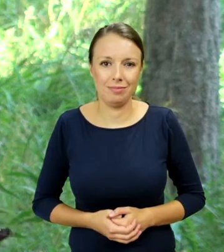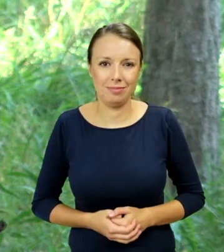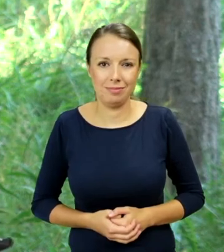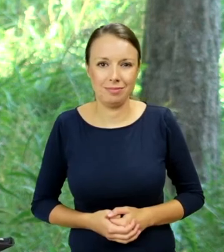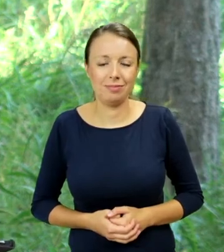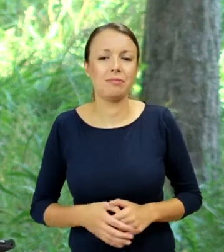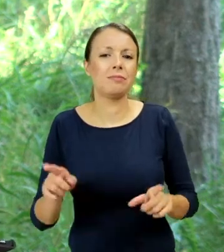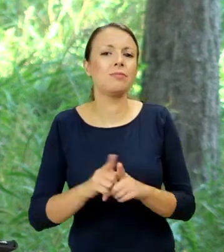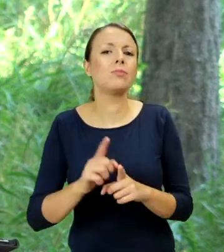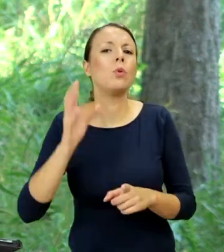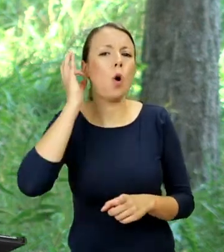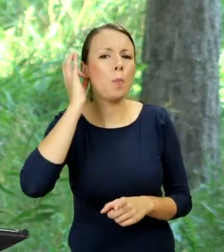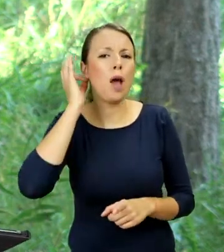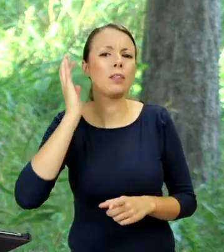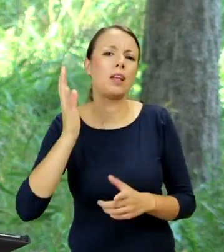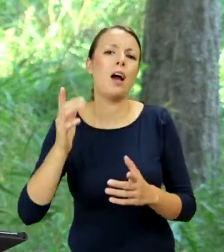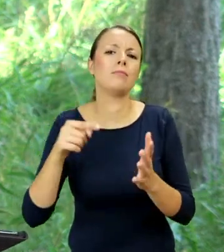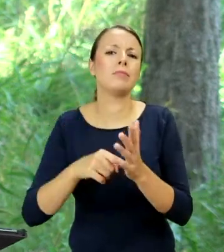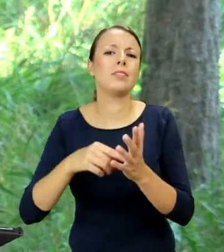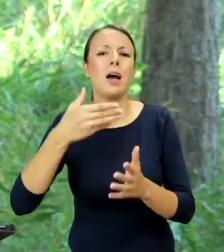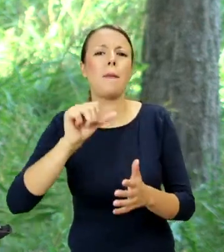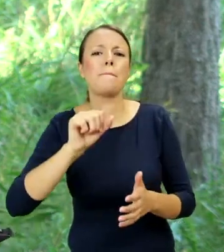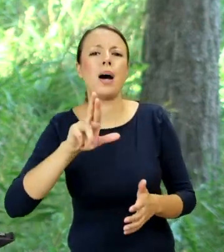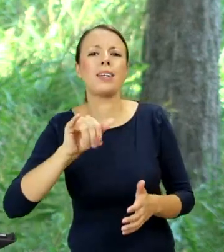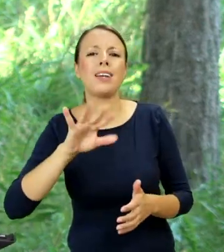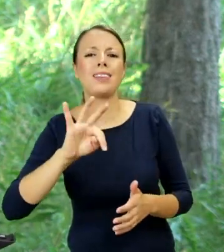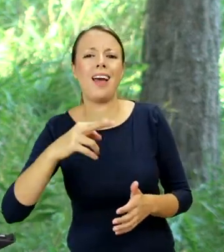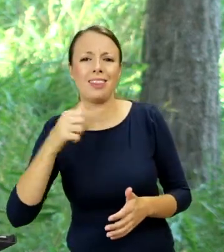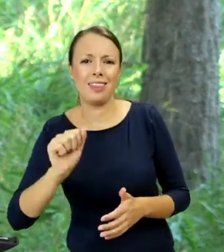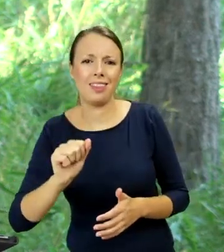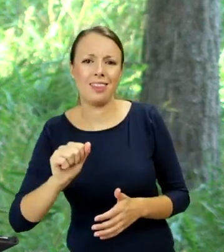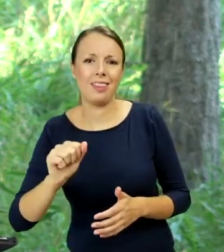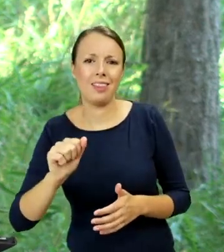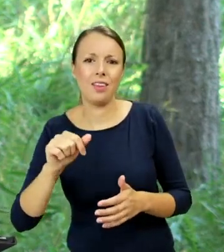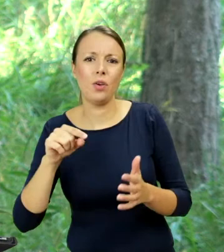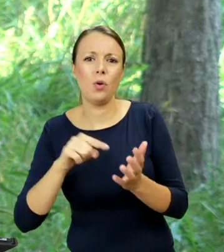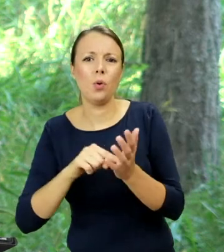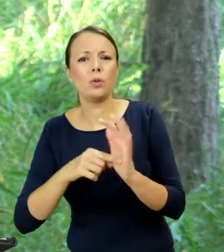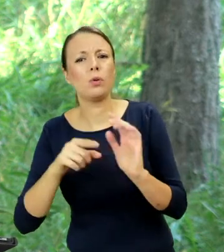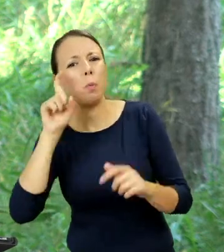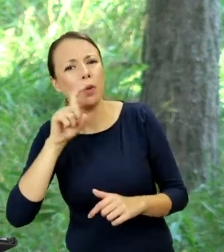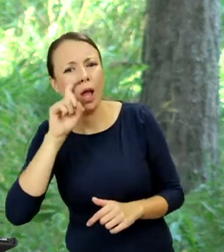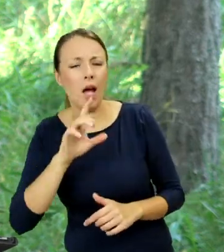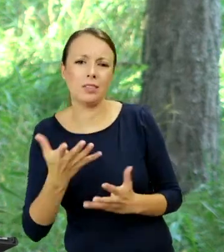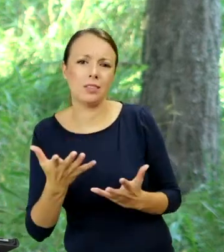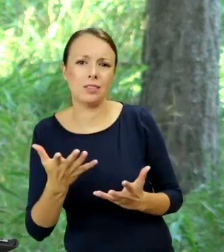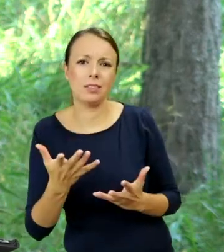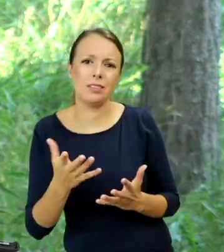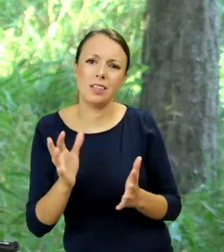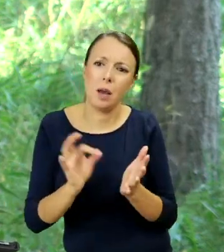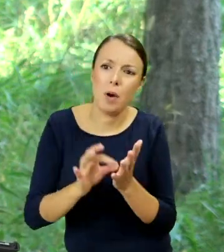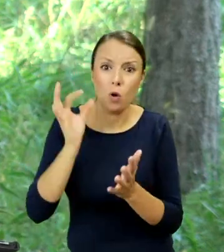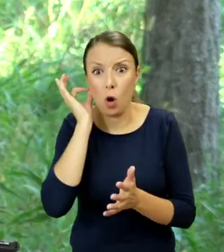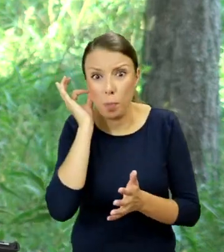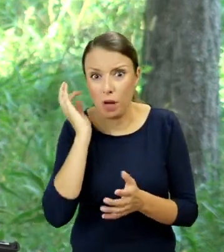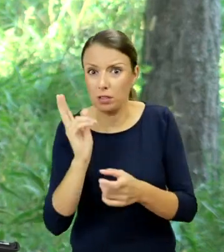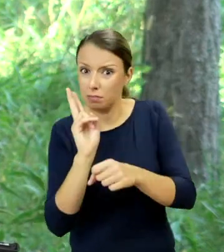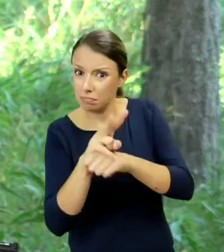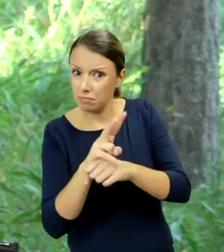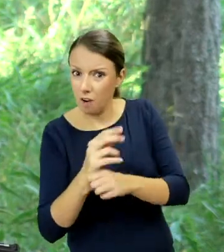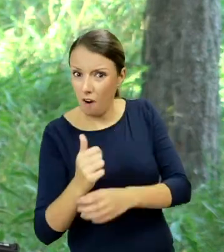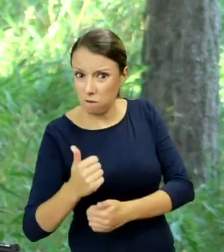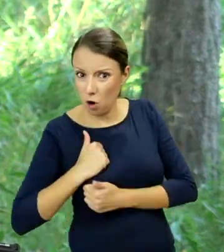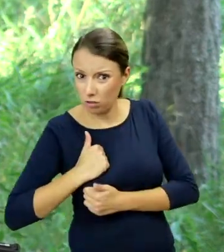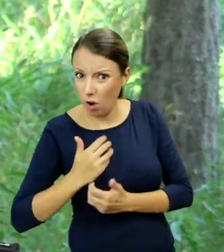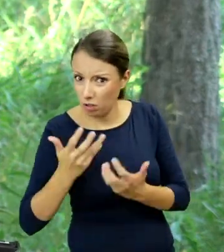marketanki. Te podejrzenia o to, że one niekoniecznie przystępują do wojska po